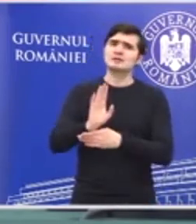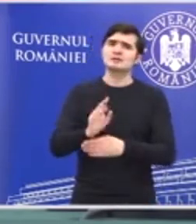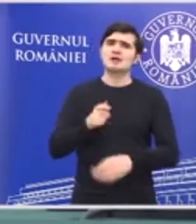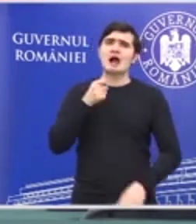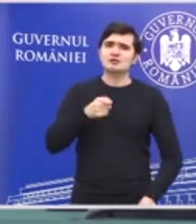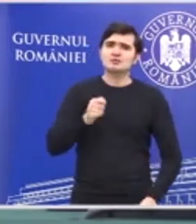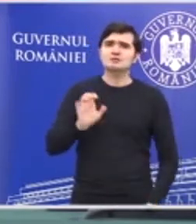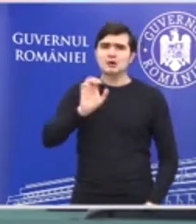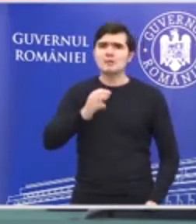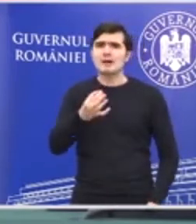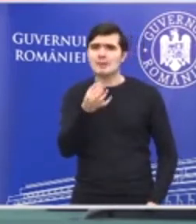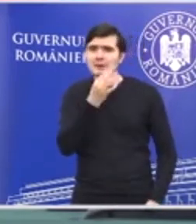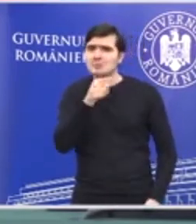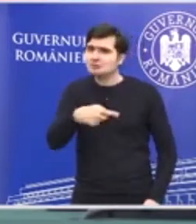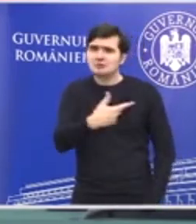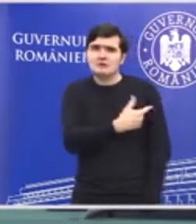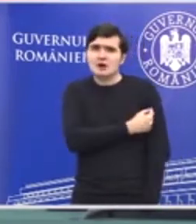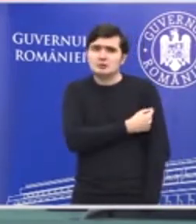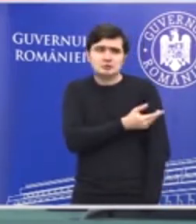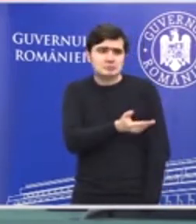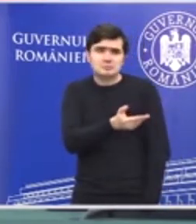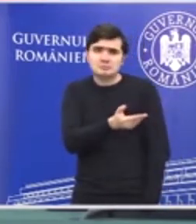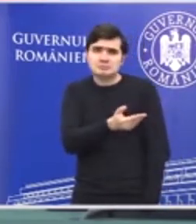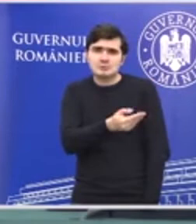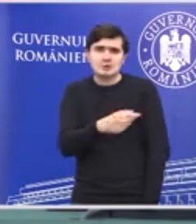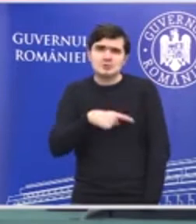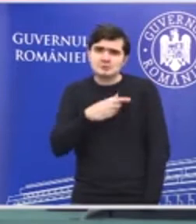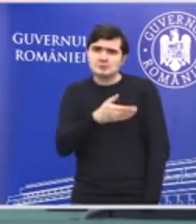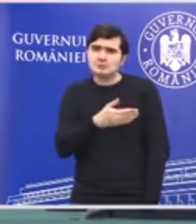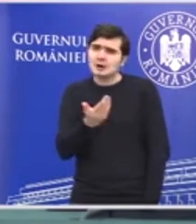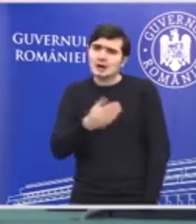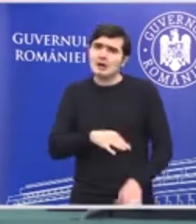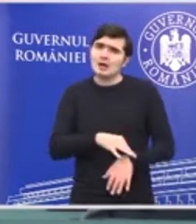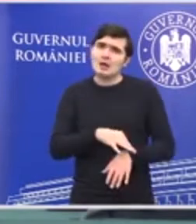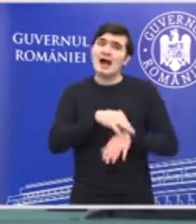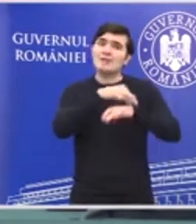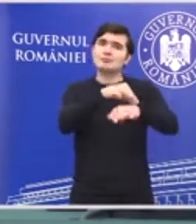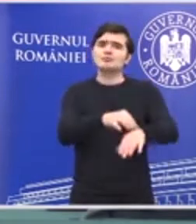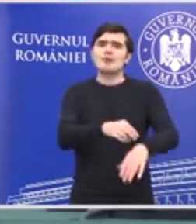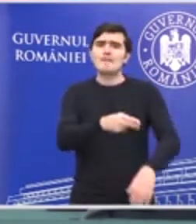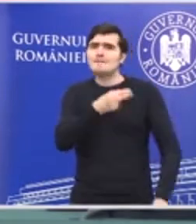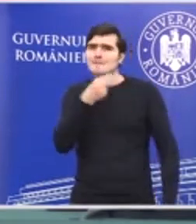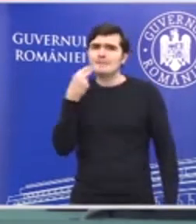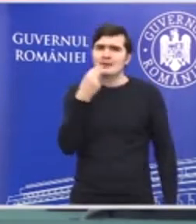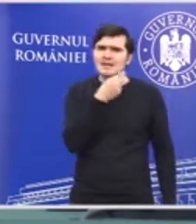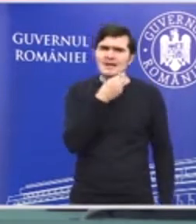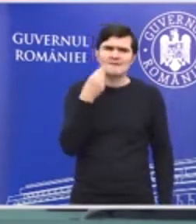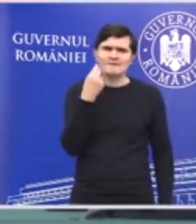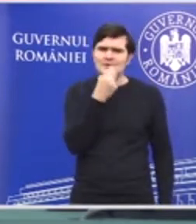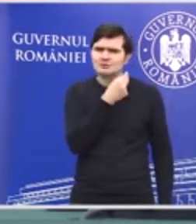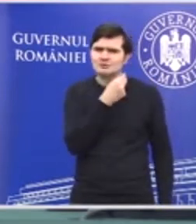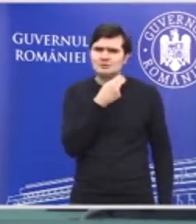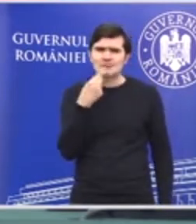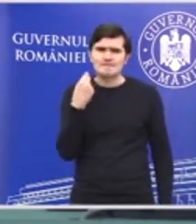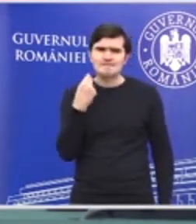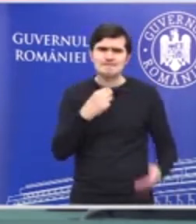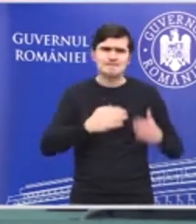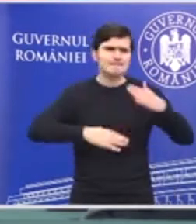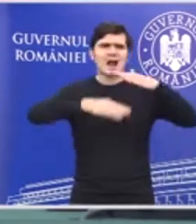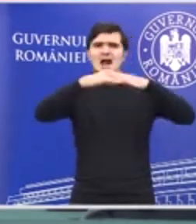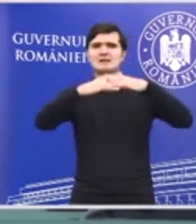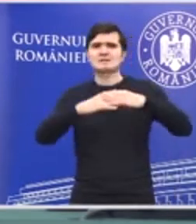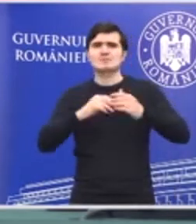a Medicamentului, sunt vaccinurile care aduc beneficii maximale în ceea ce privește protecția față de